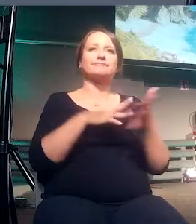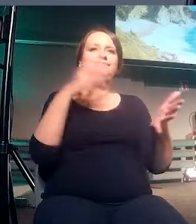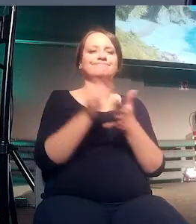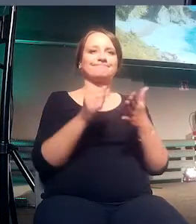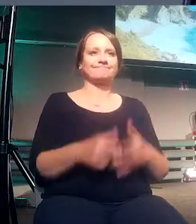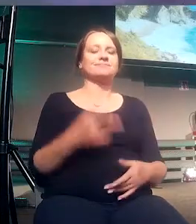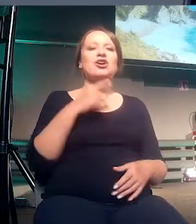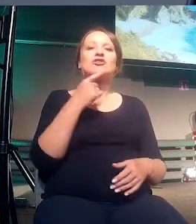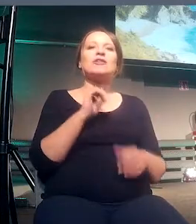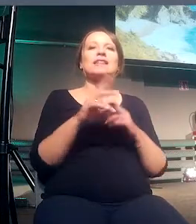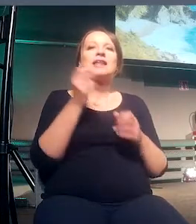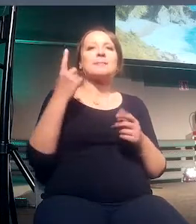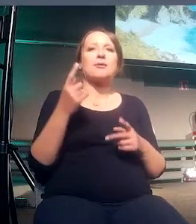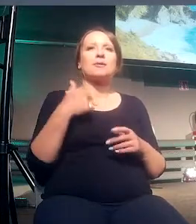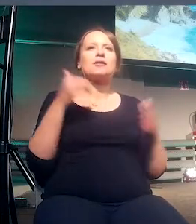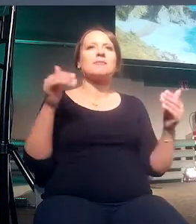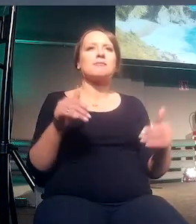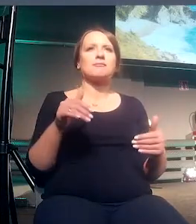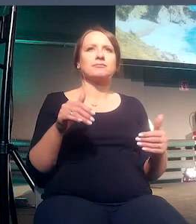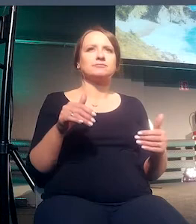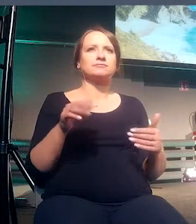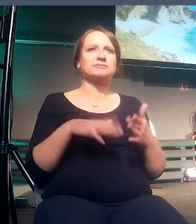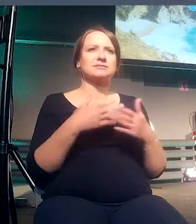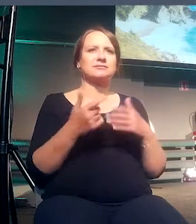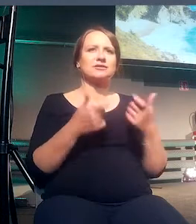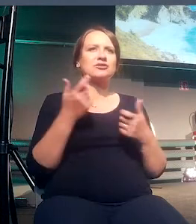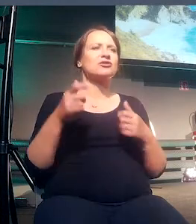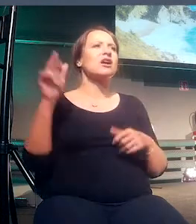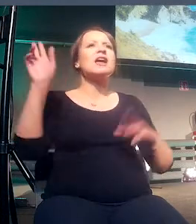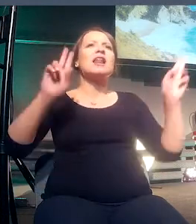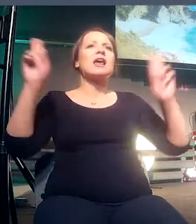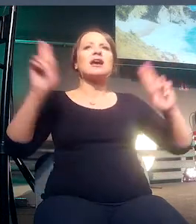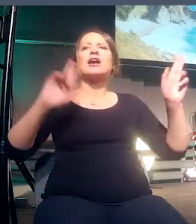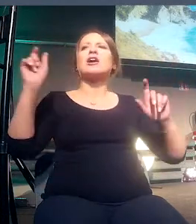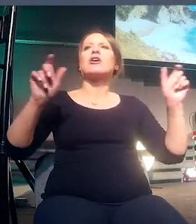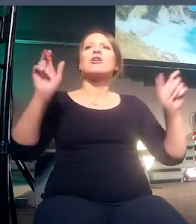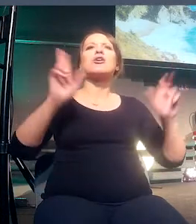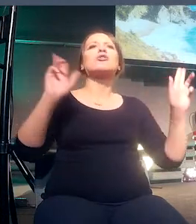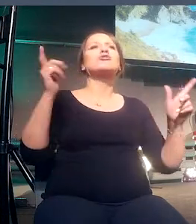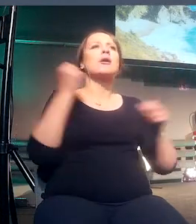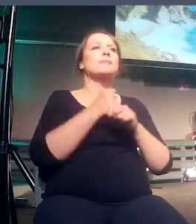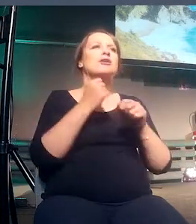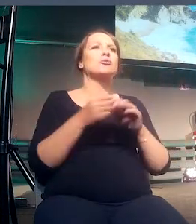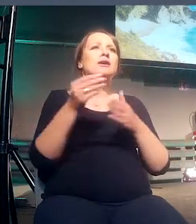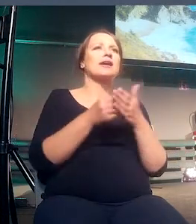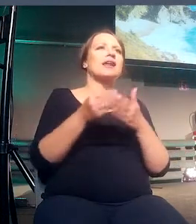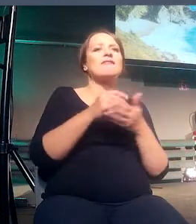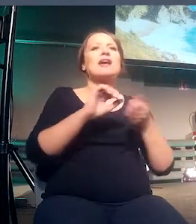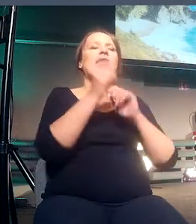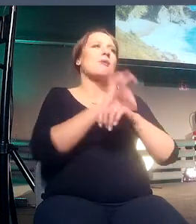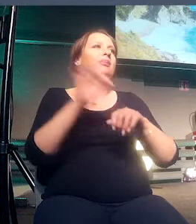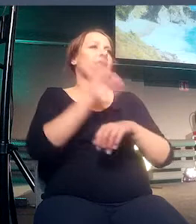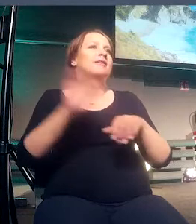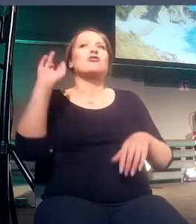Czy możecie podnieść rękę te wszystkie osoby, które pracujecie jako graficy albo UX designerzy, którzy jesteście na